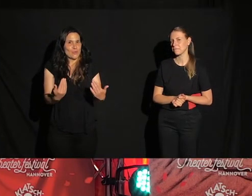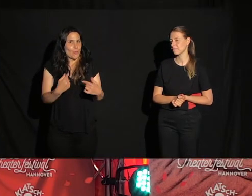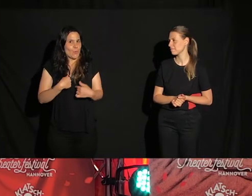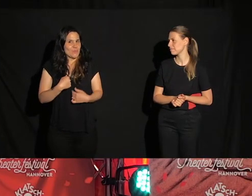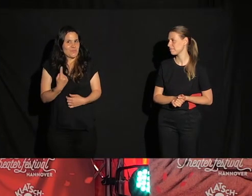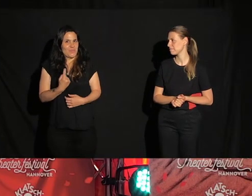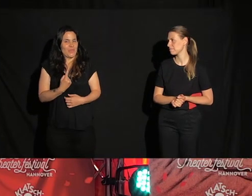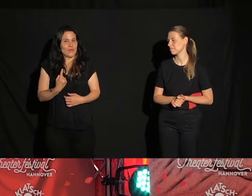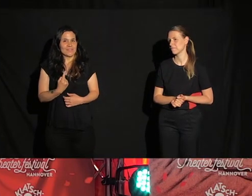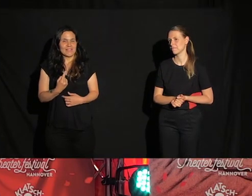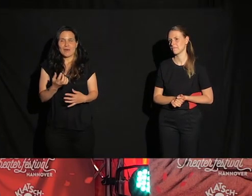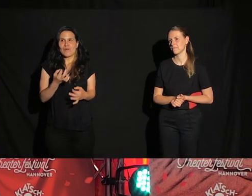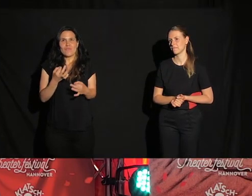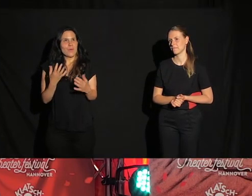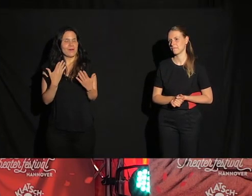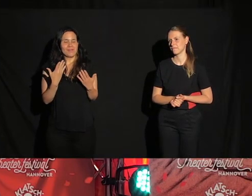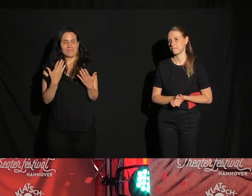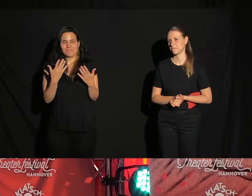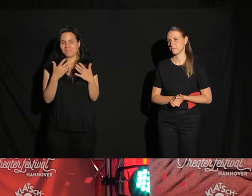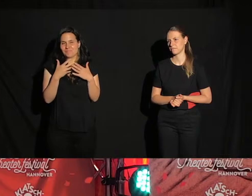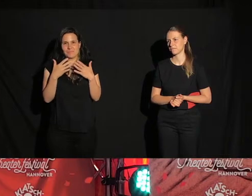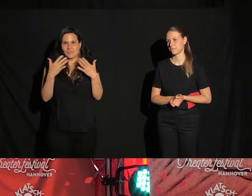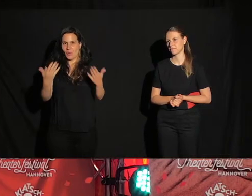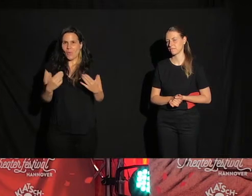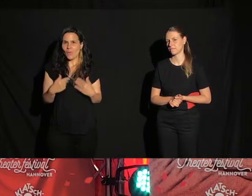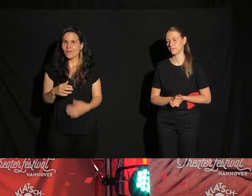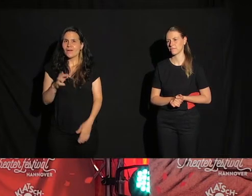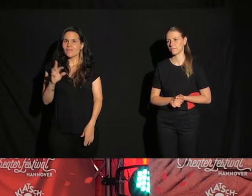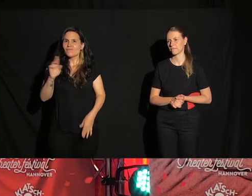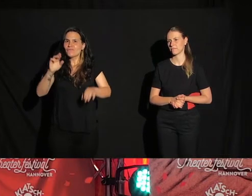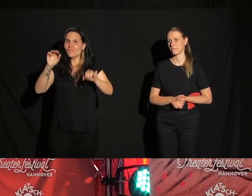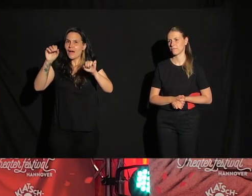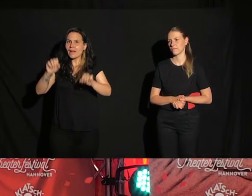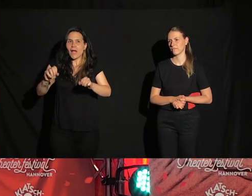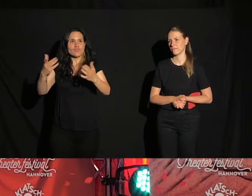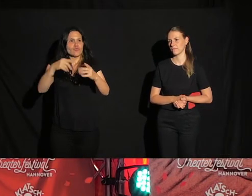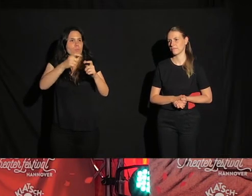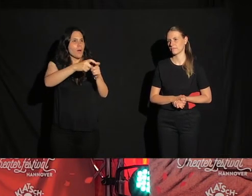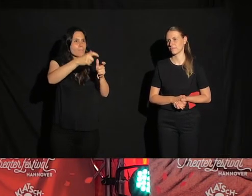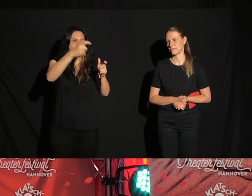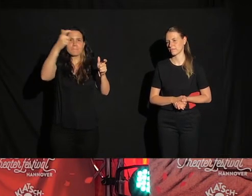finde es eigentlich großartig. Wer kann das schon mal auf einer Brücke